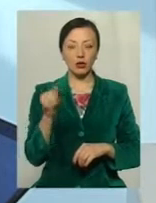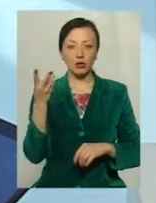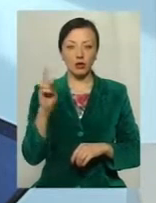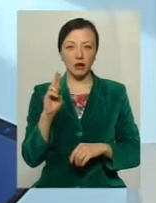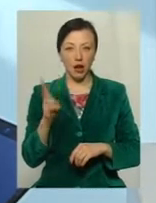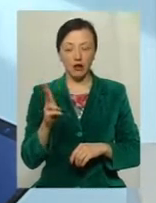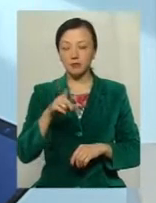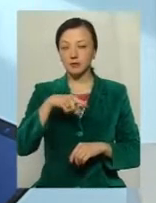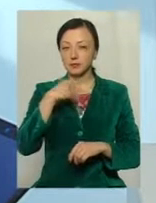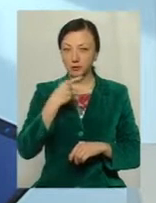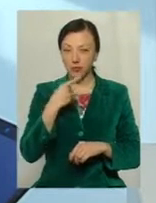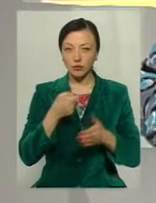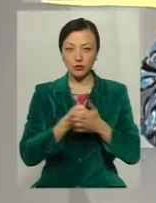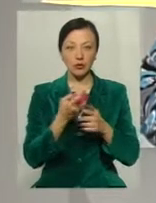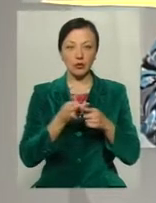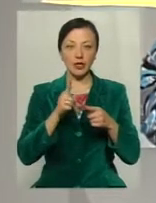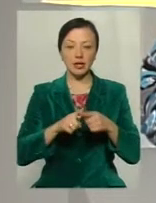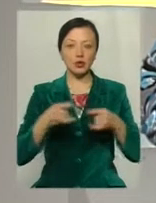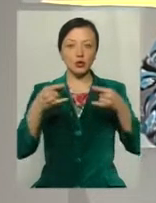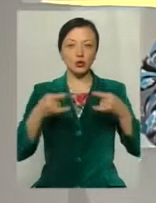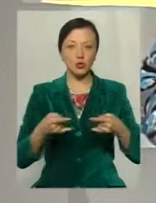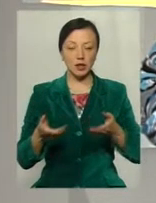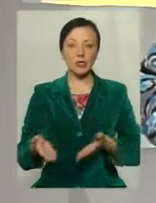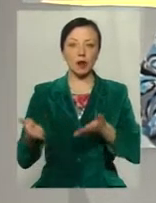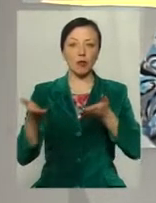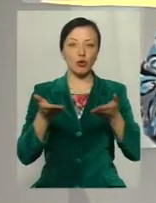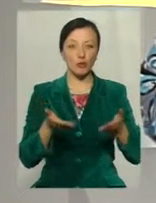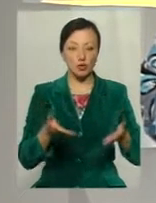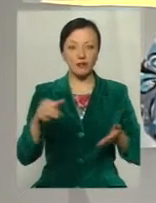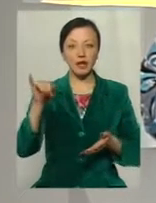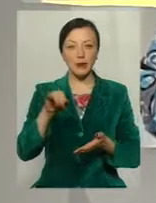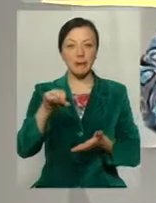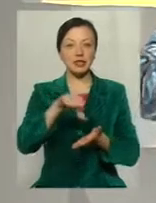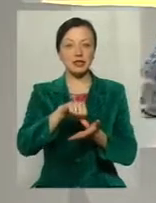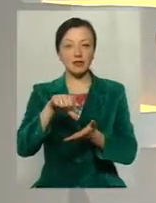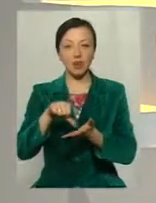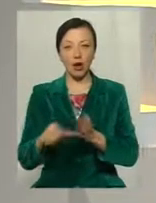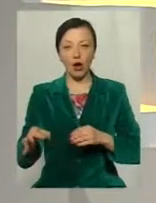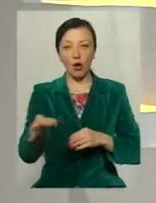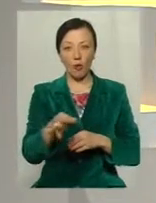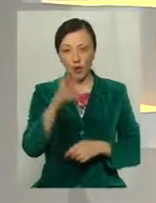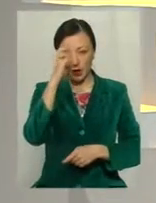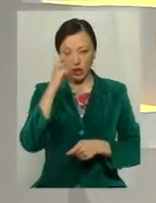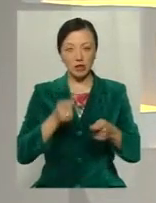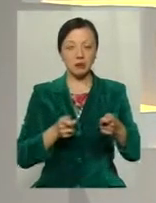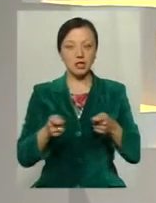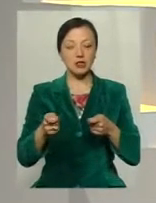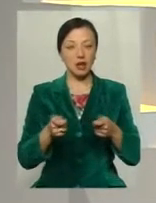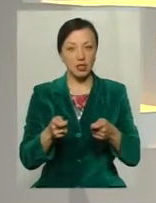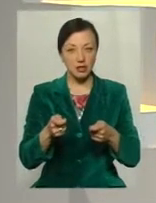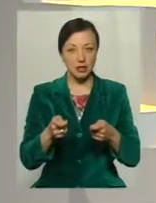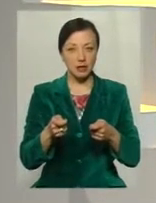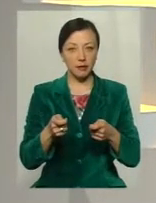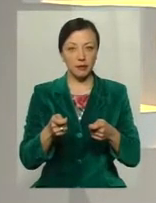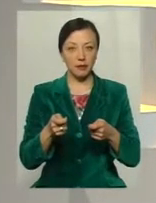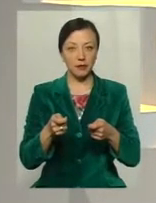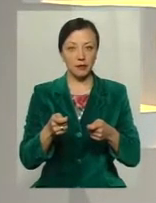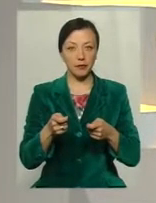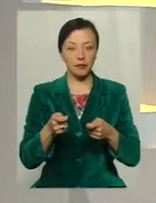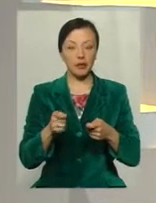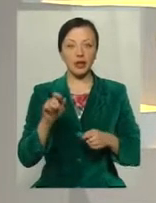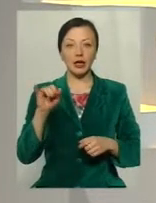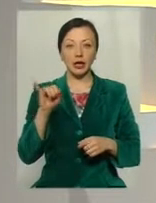говоримо сьогодні у цій студії з головою постійної депутатської комісії з питань бюджету та фінансів Хмельницької обласної ради